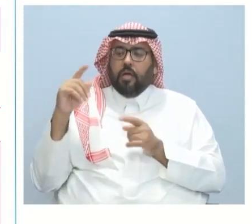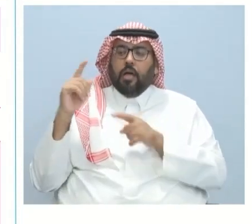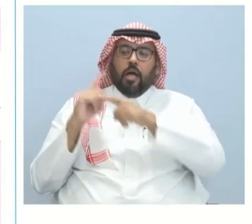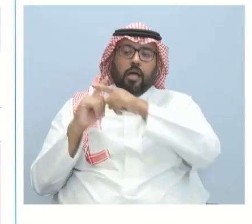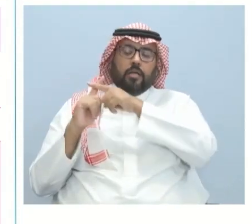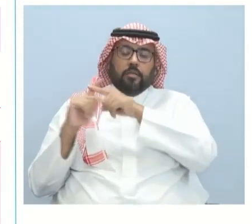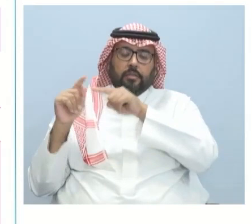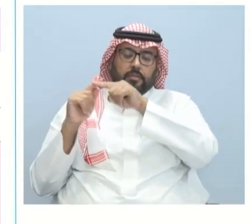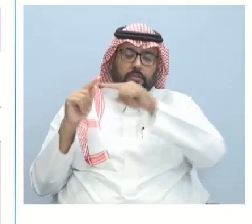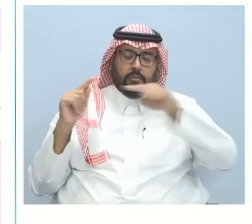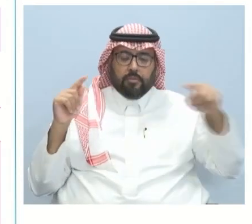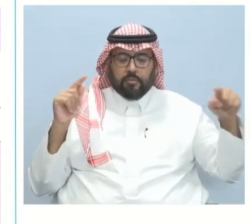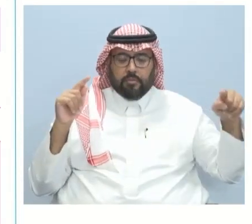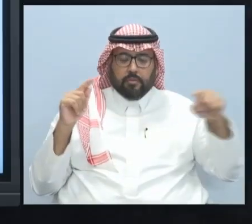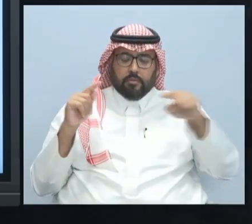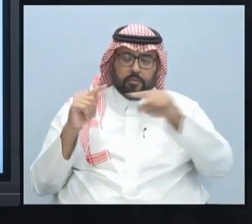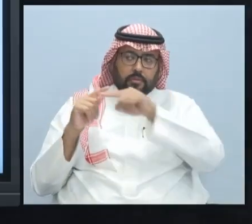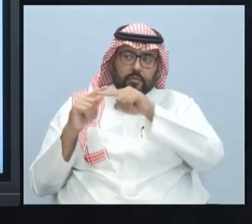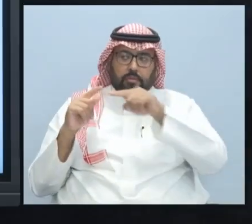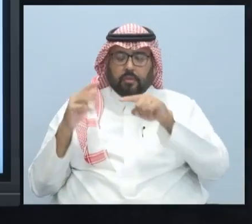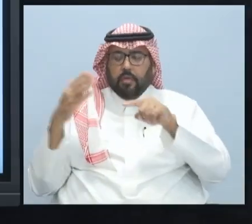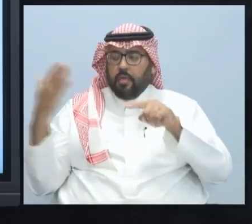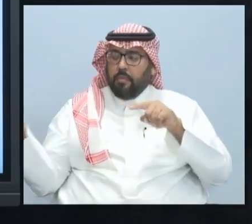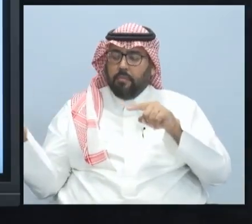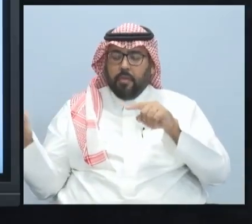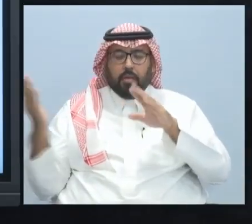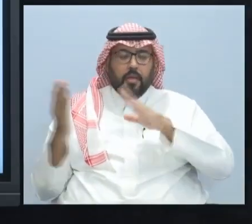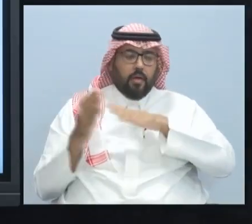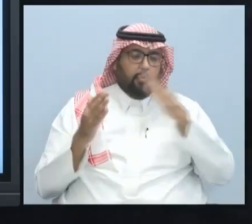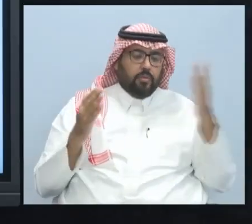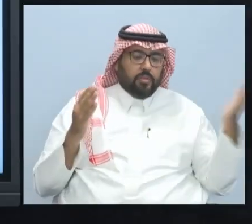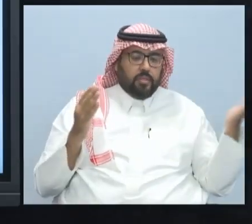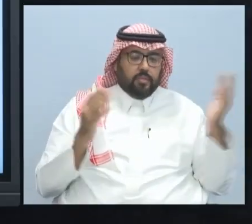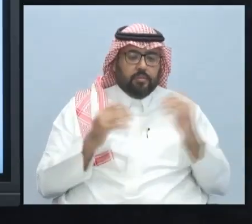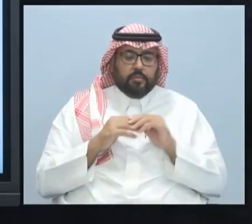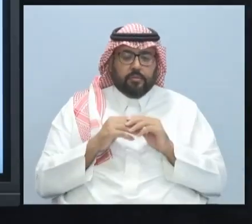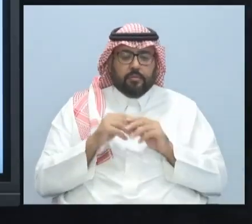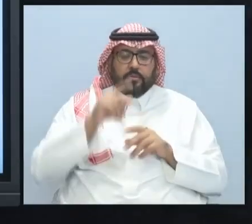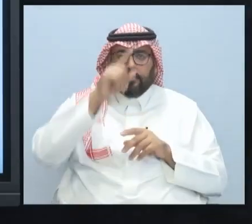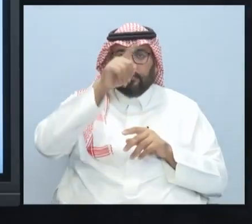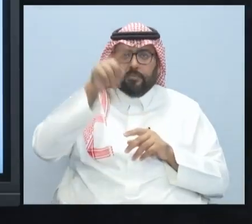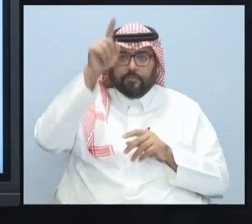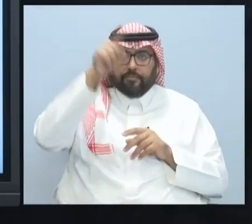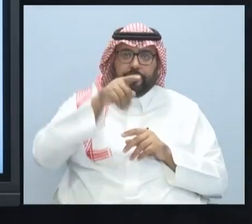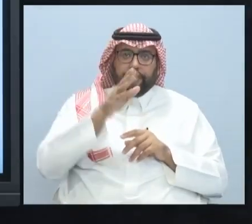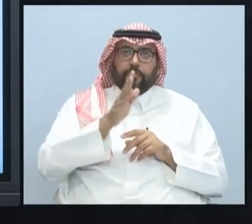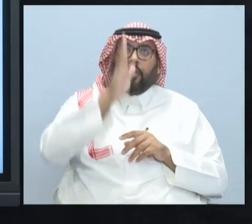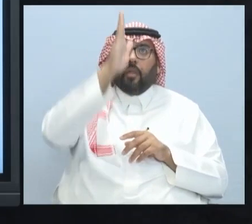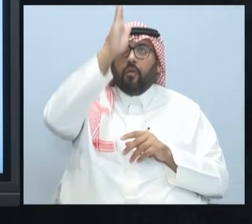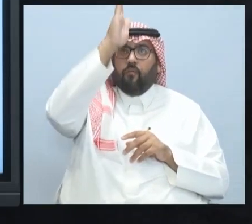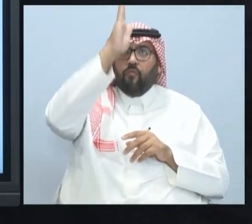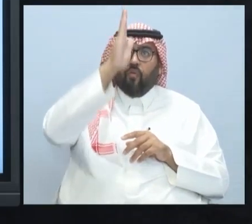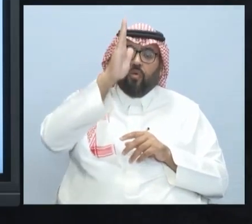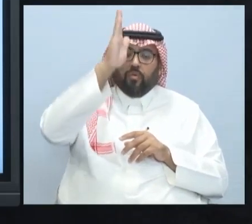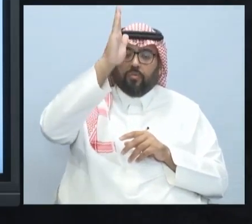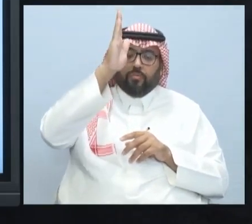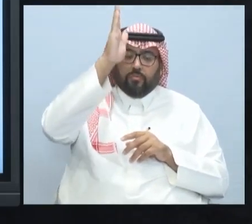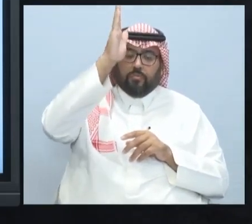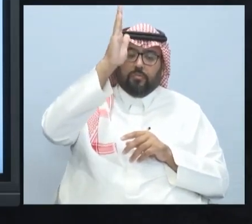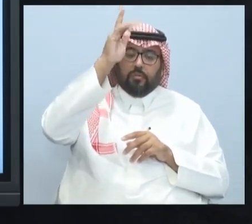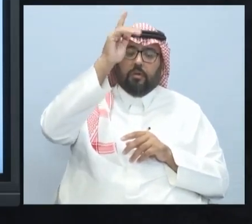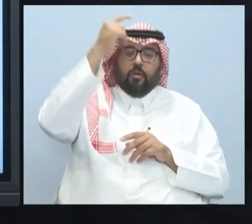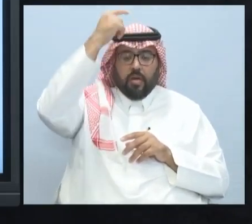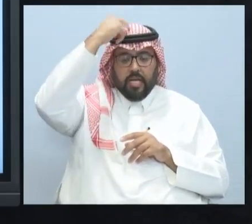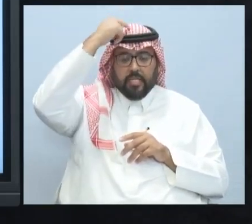وموضع حركه الروبوت في ساحه اللعب يمينا او يسار بينما المحور وا يحدد الموضع